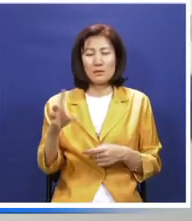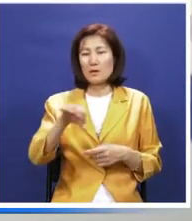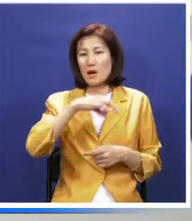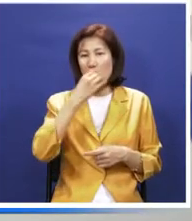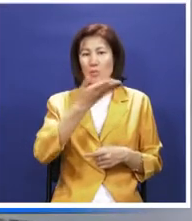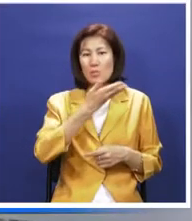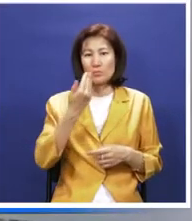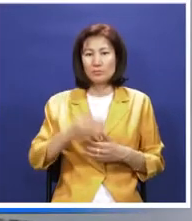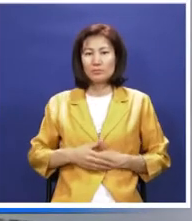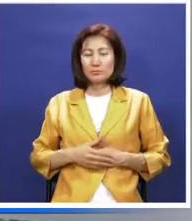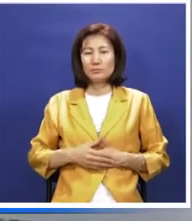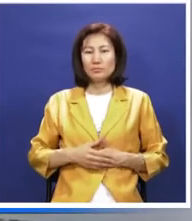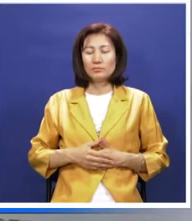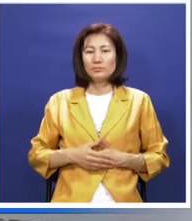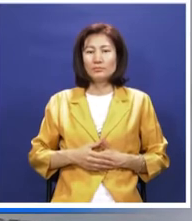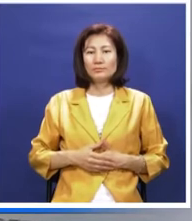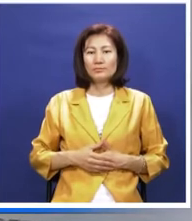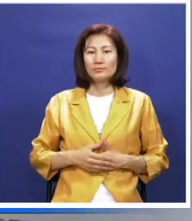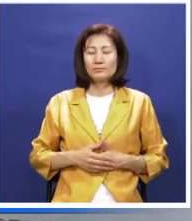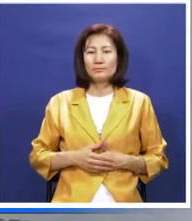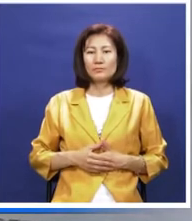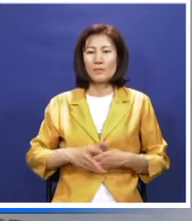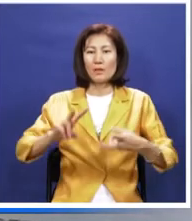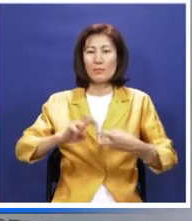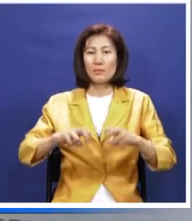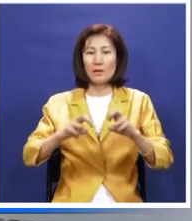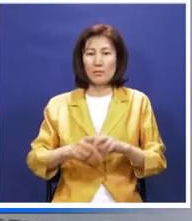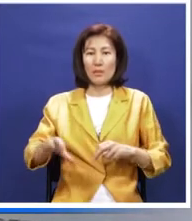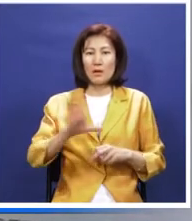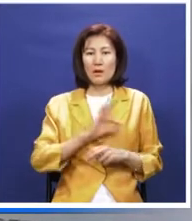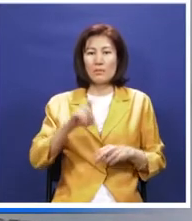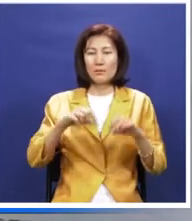жауапсыз қалды. Бізде газ бойынша проблемалар болып отыр.